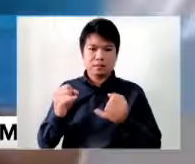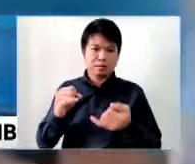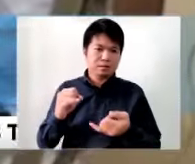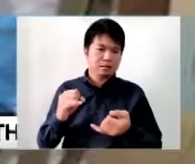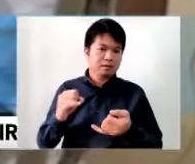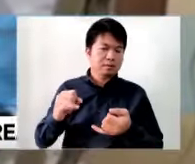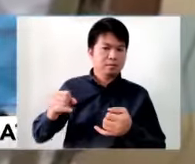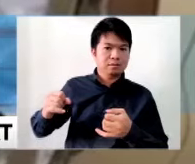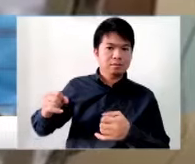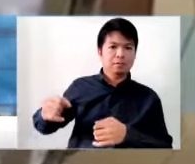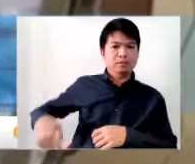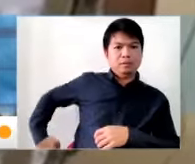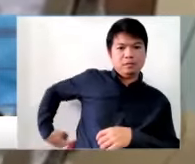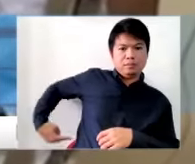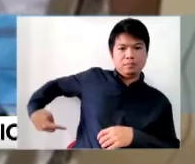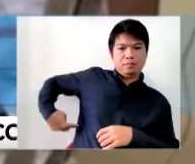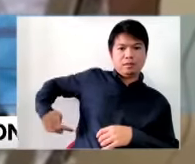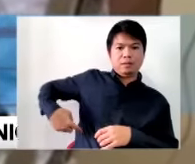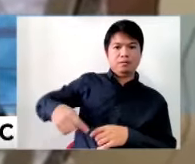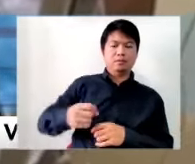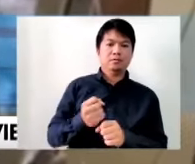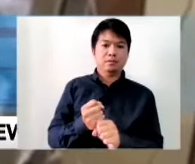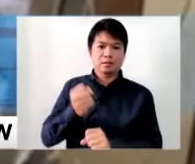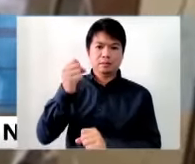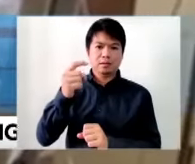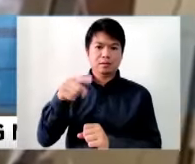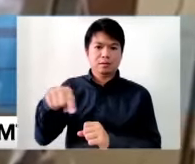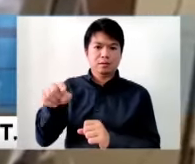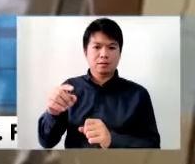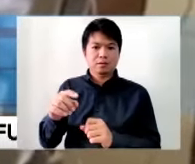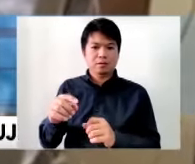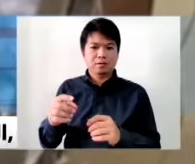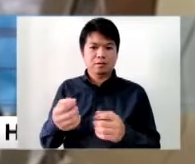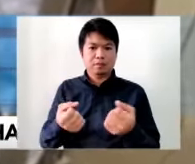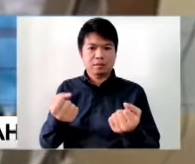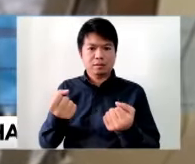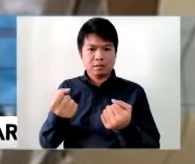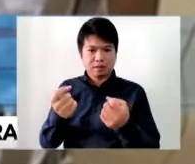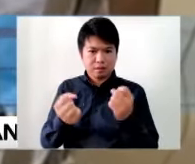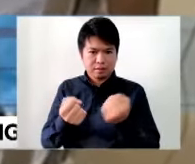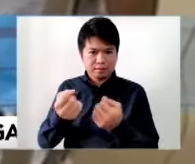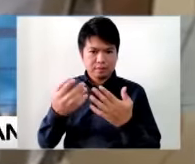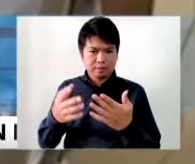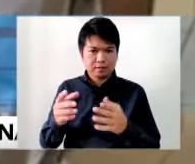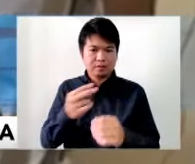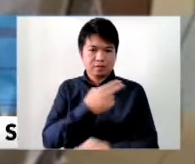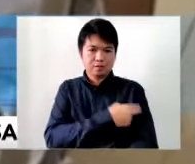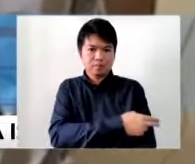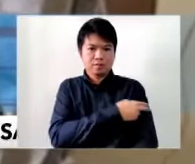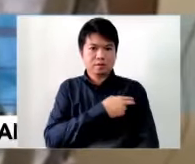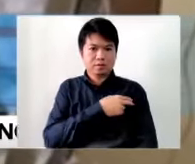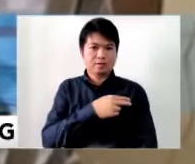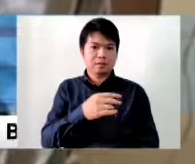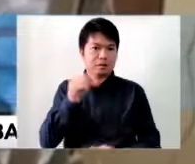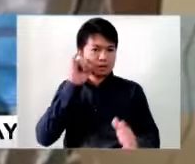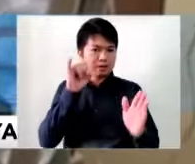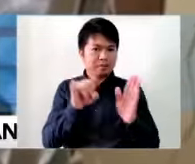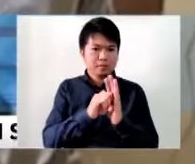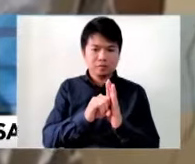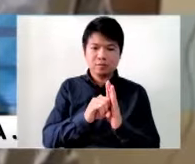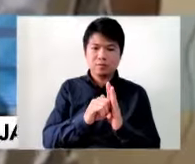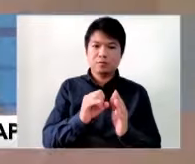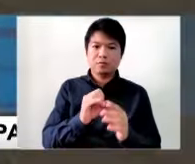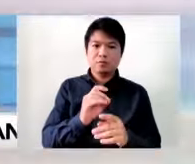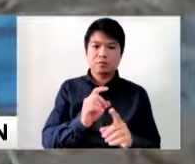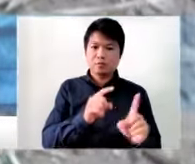spine. Nasa ospital na ngayon ang driver at nakatakdang sumailalim sa operasyon. Tukoy naman na ng mga pulis ang pagkakakilanlan ng isa sa